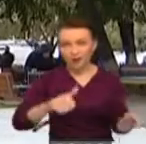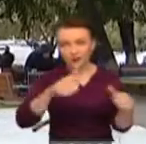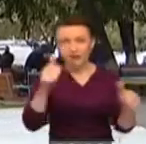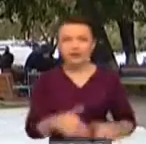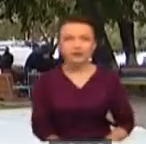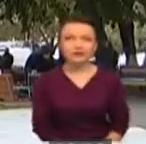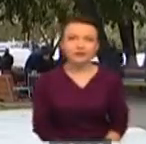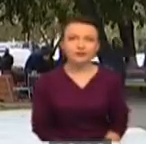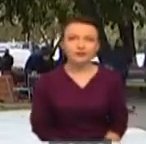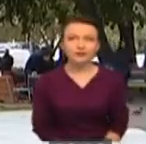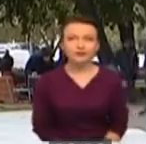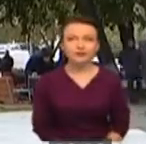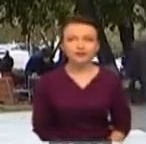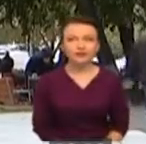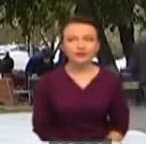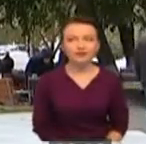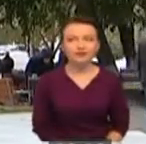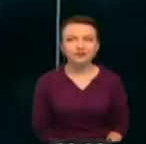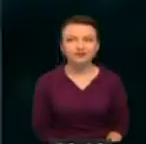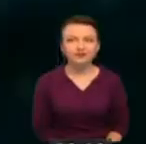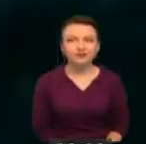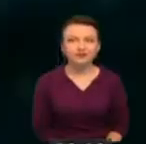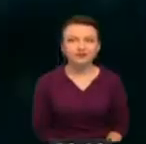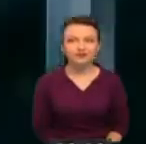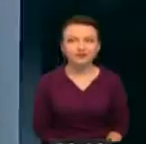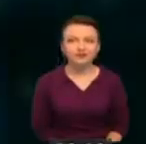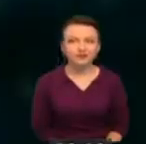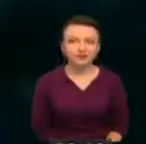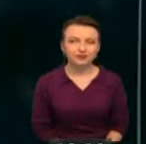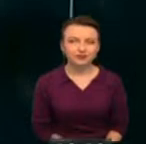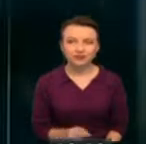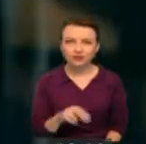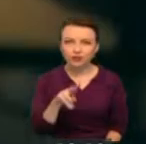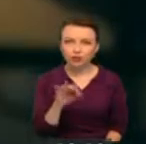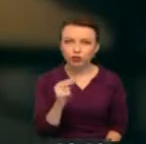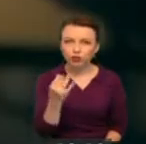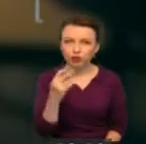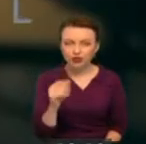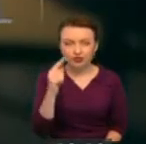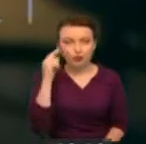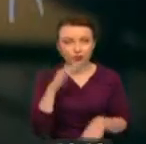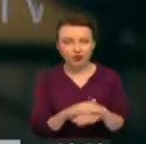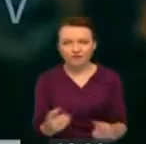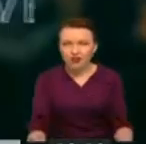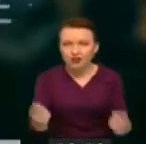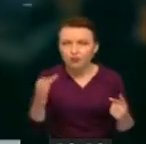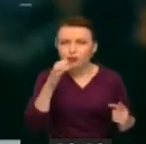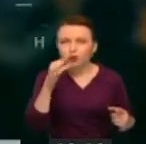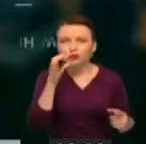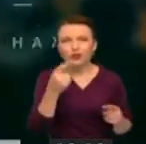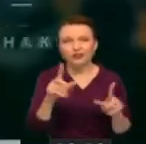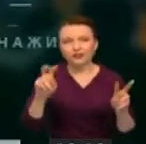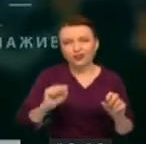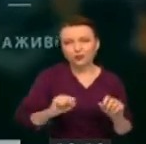Климчук, Олександр Гончаренко, телеканал «Київ». А на Почайні помітили велетенського бульдога. Скульптура під назвою